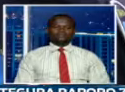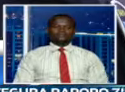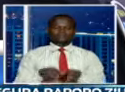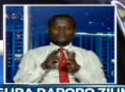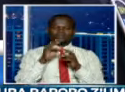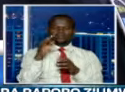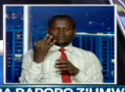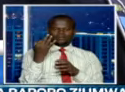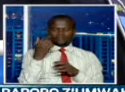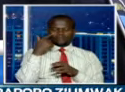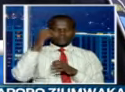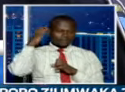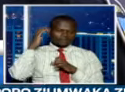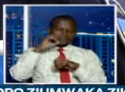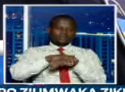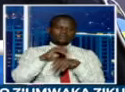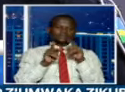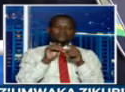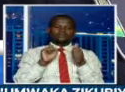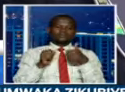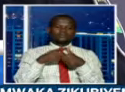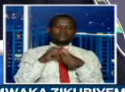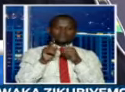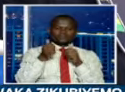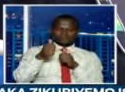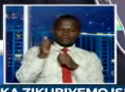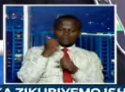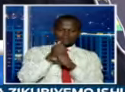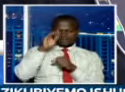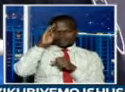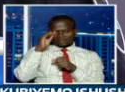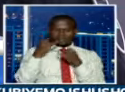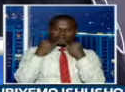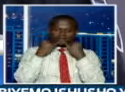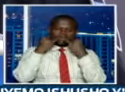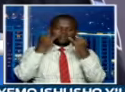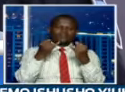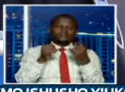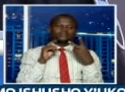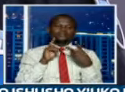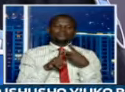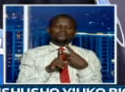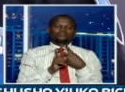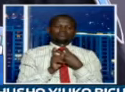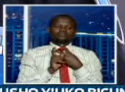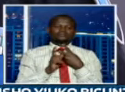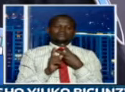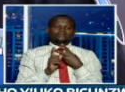tubona amakuru yo gufata abantu. Ubwa mbere ni abantu ku giti cyabo bakorana na polisi bayiha amakuru. Ubwa kabiri